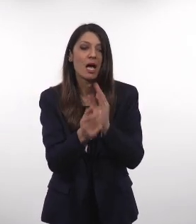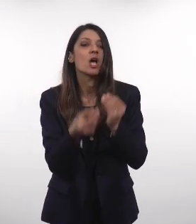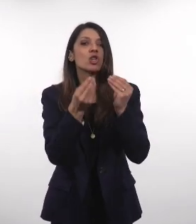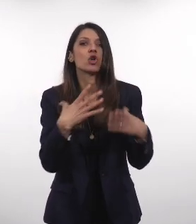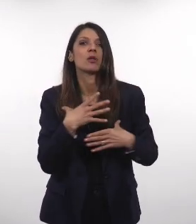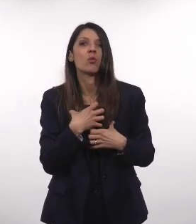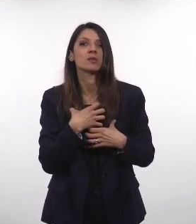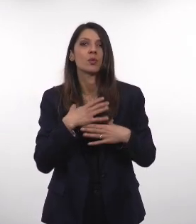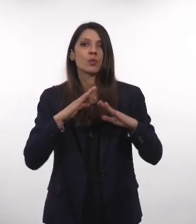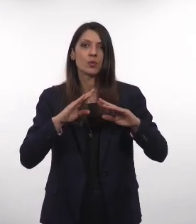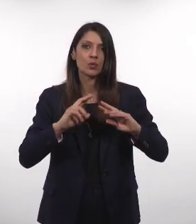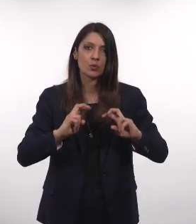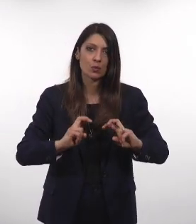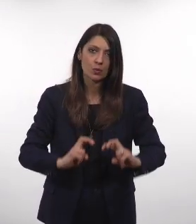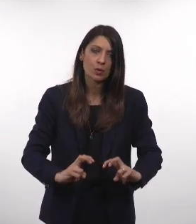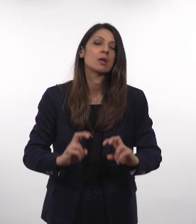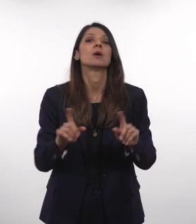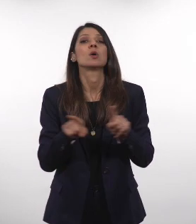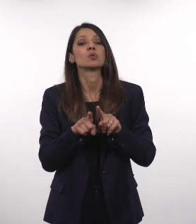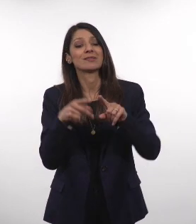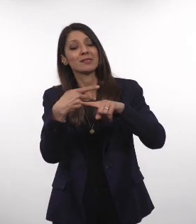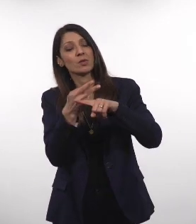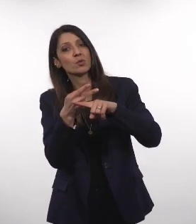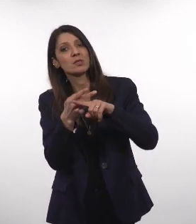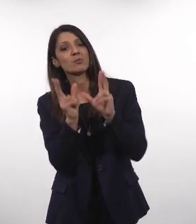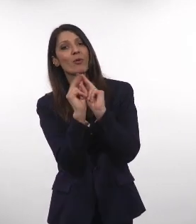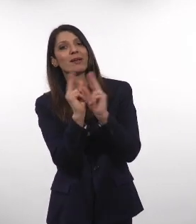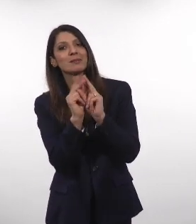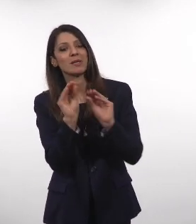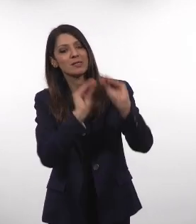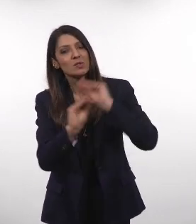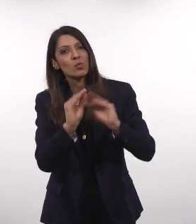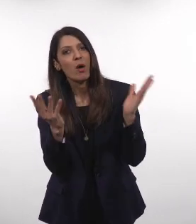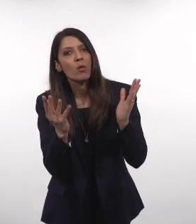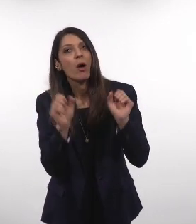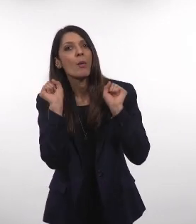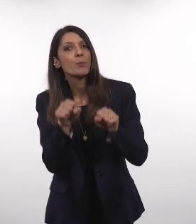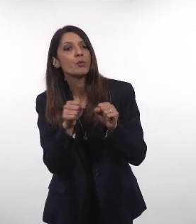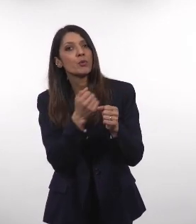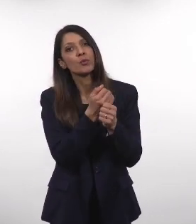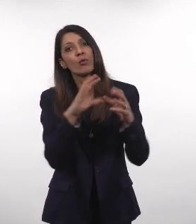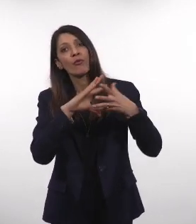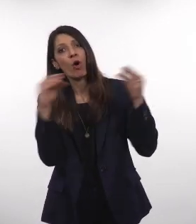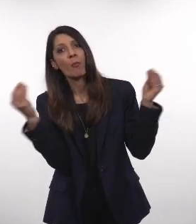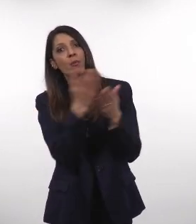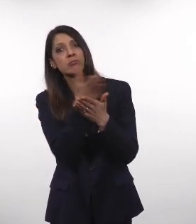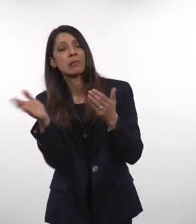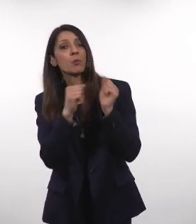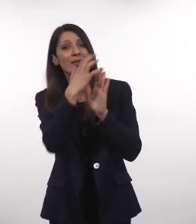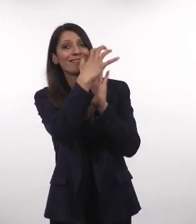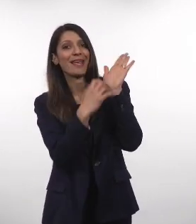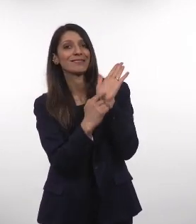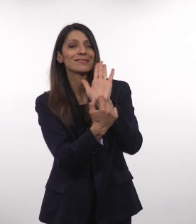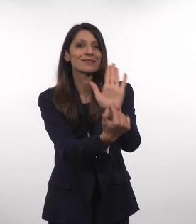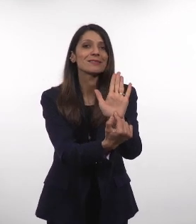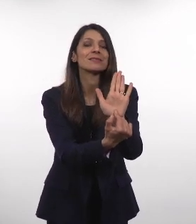personne. Et donc, ces outils qui vont permettre de décrire le soin, on peut les voir sous différentes formes. Donc, ça peut être sous forme de texte,